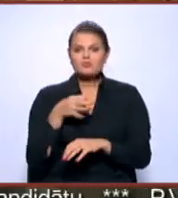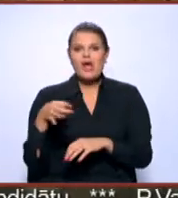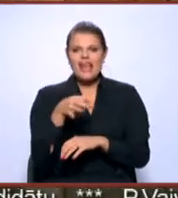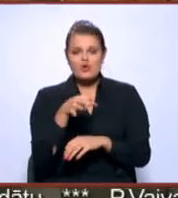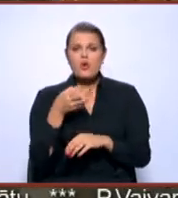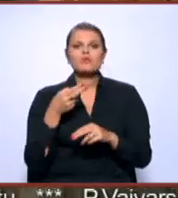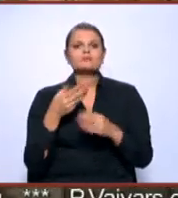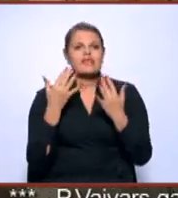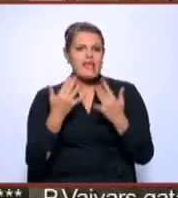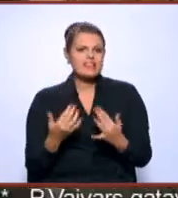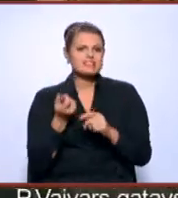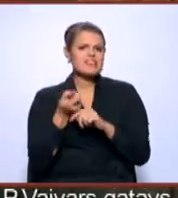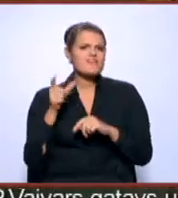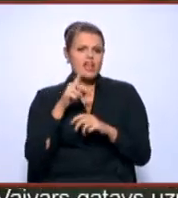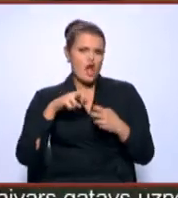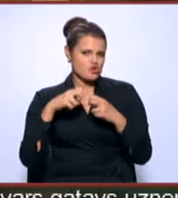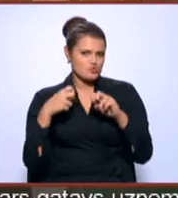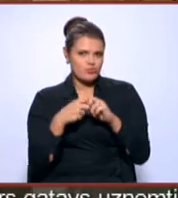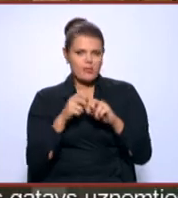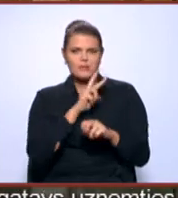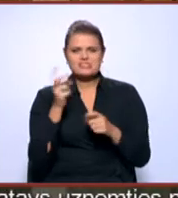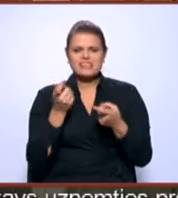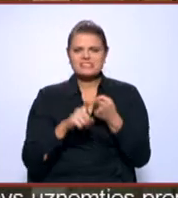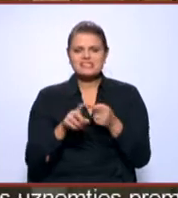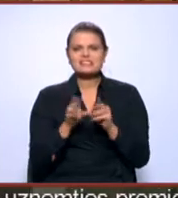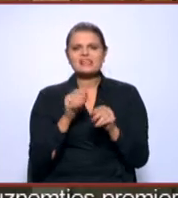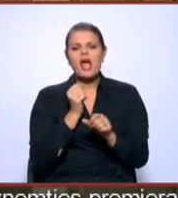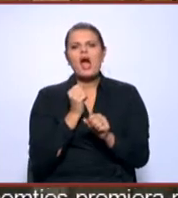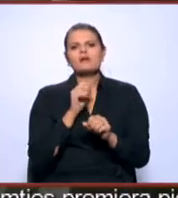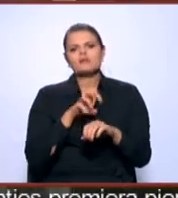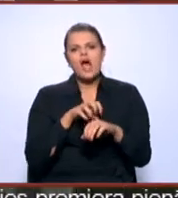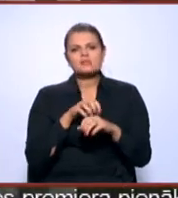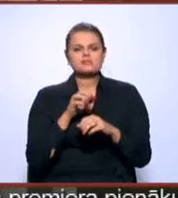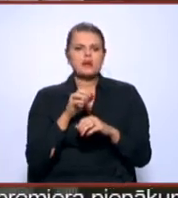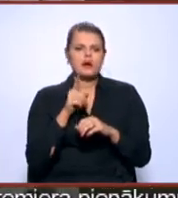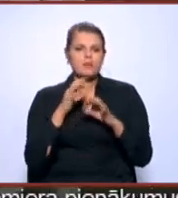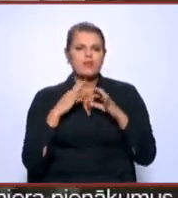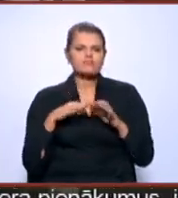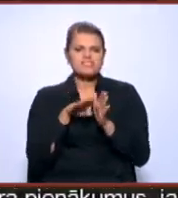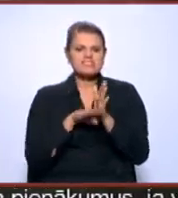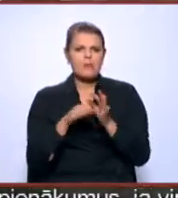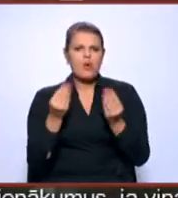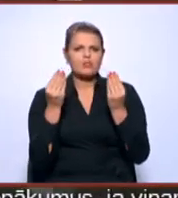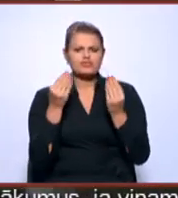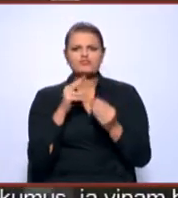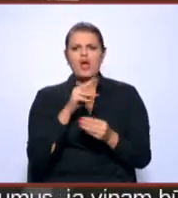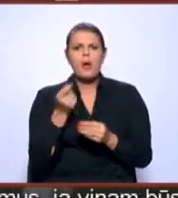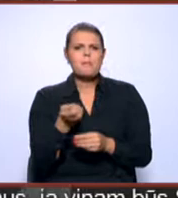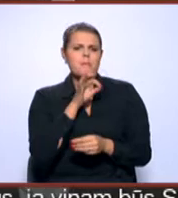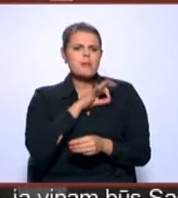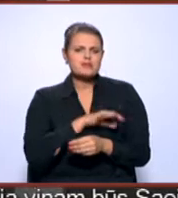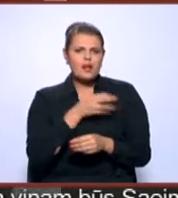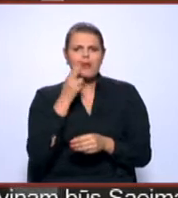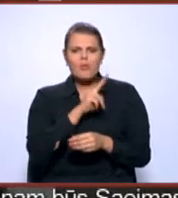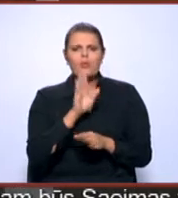reģionos, jāatrisina vairākas problēmas, kas saistītas ar ārsta profesijas zemo prestižu, nepietiekamo atalgojumu un